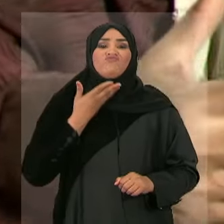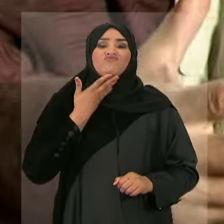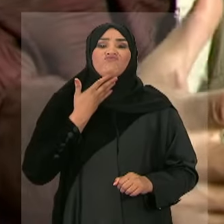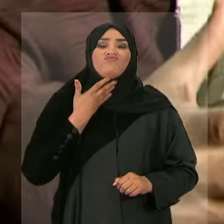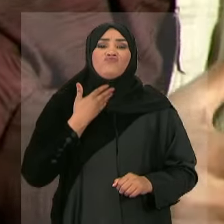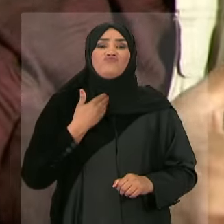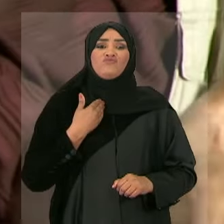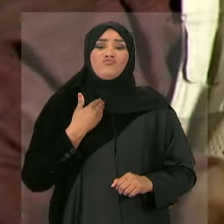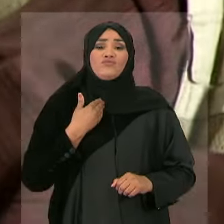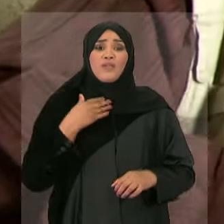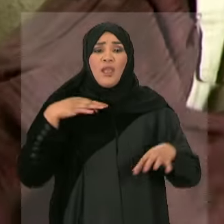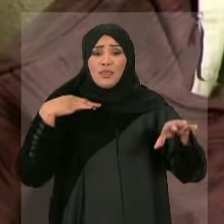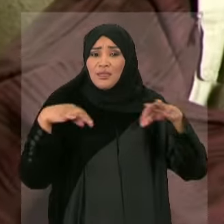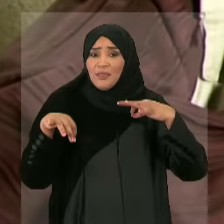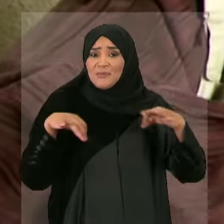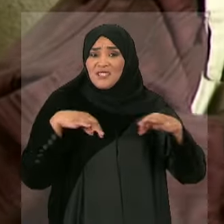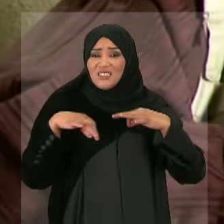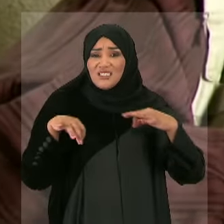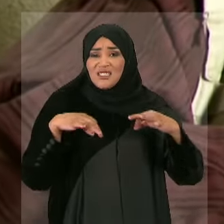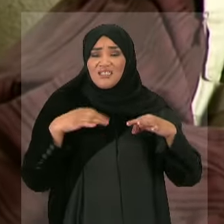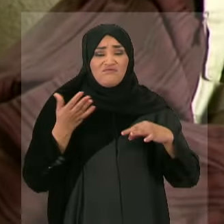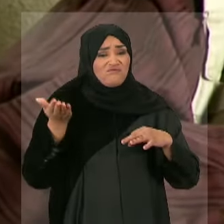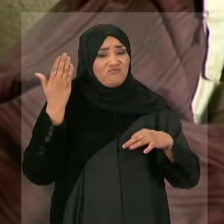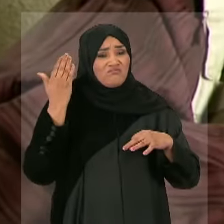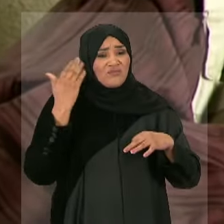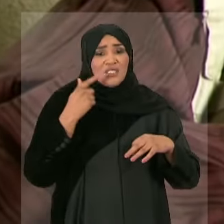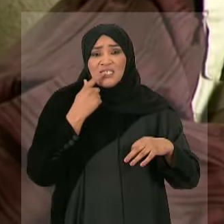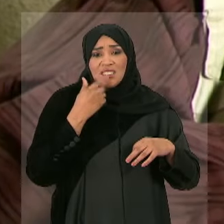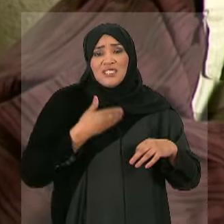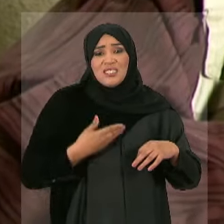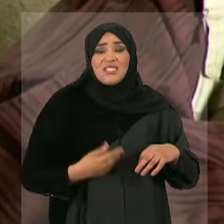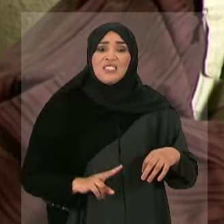تعلمنا على مسرحيات في الفرنساوي